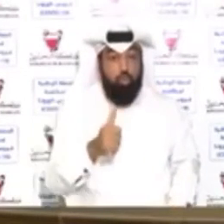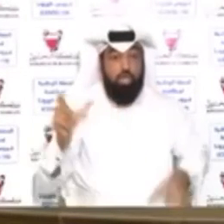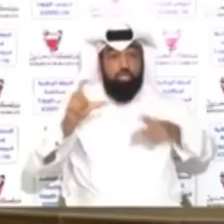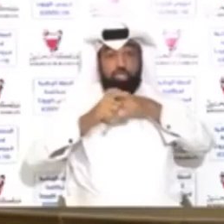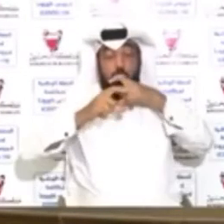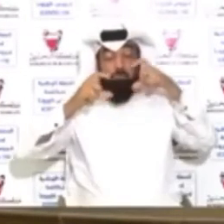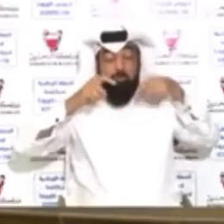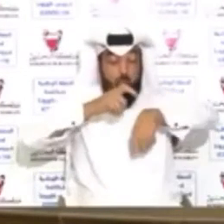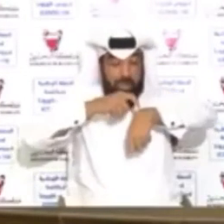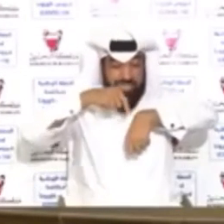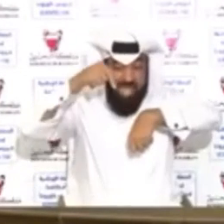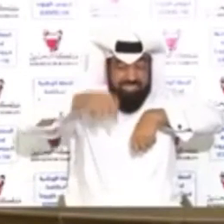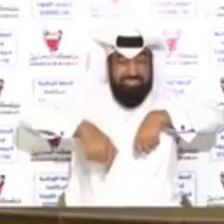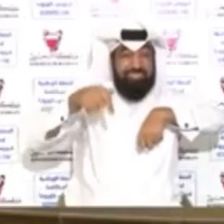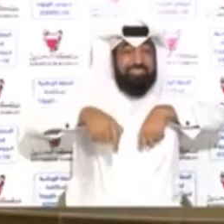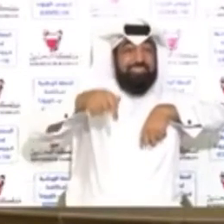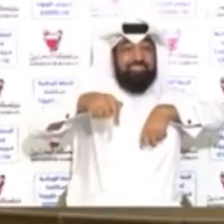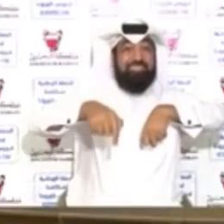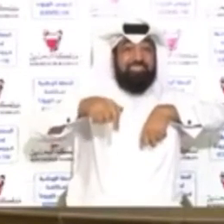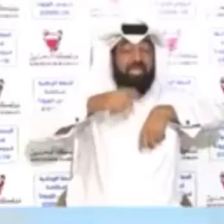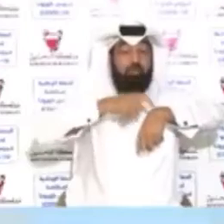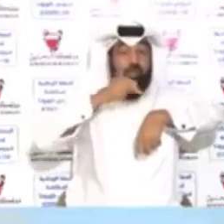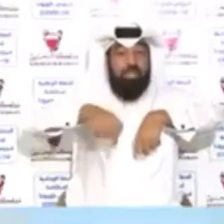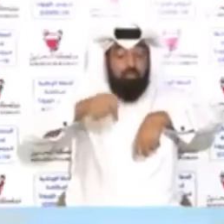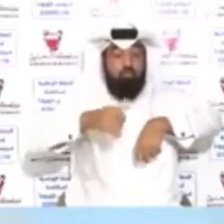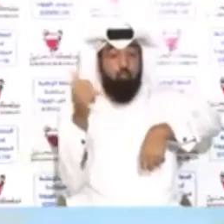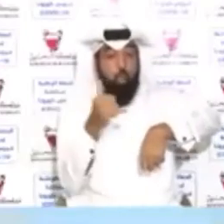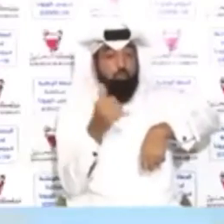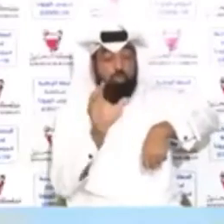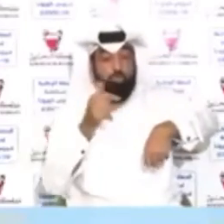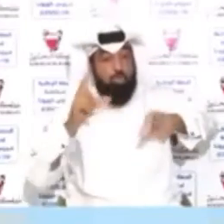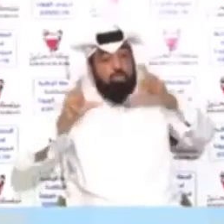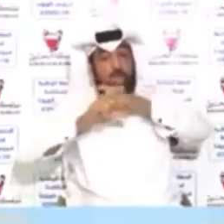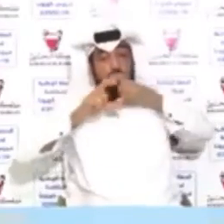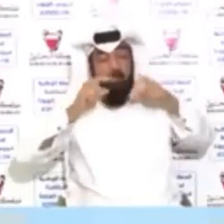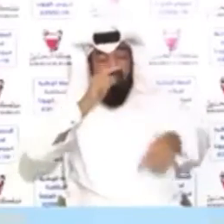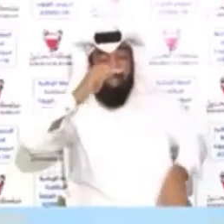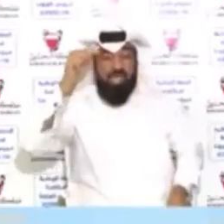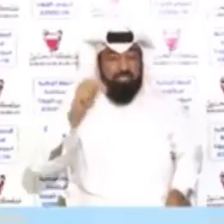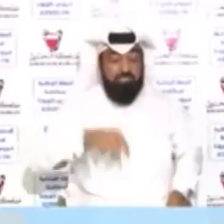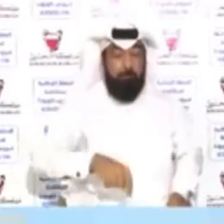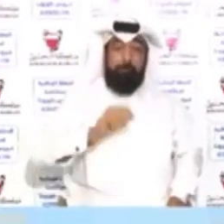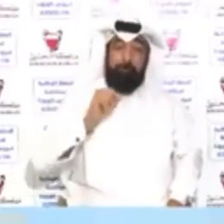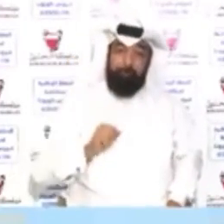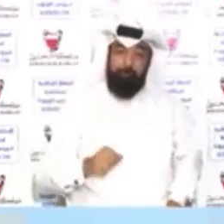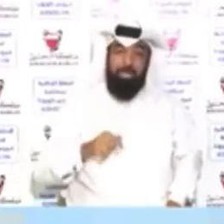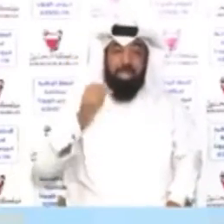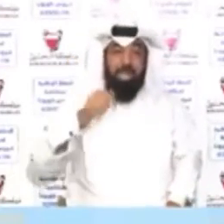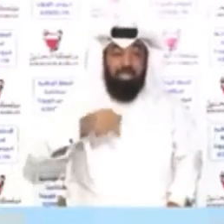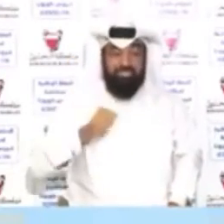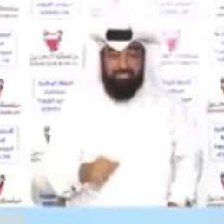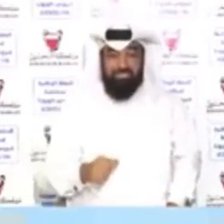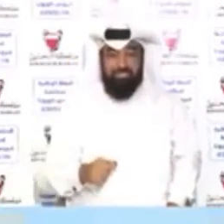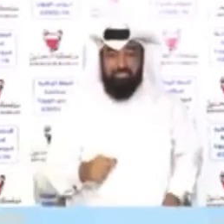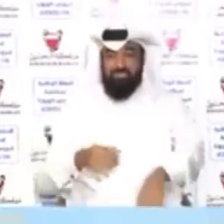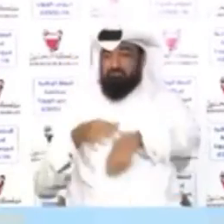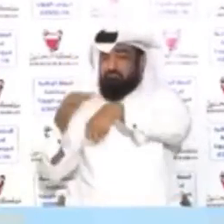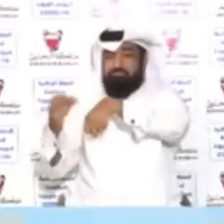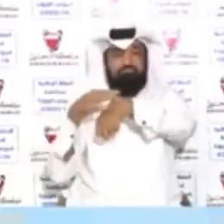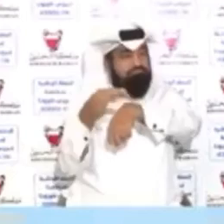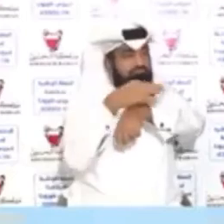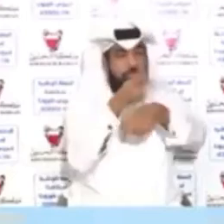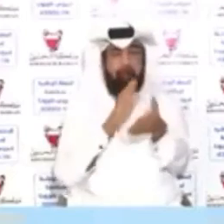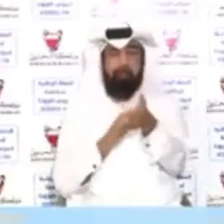الكمامات راح يحافظ إذا أنا شخص مصاب أنا ما أنقله إلى الشخص القريب، أو إذا الشخص القريب اللي أنا موجودة معه